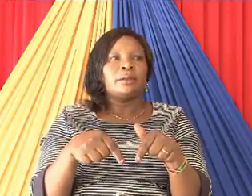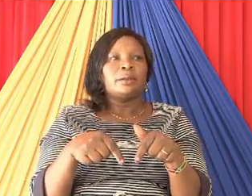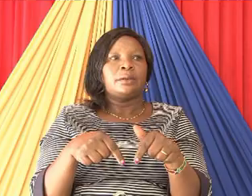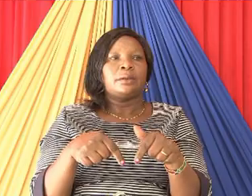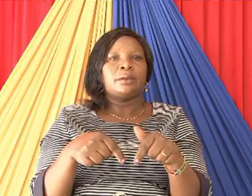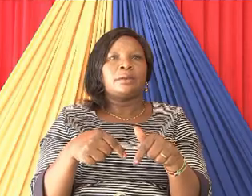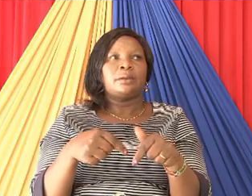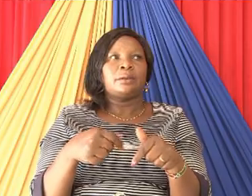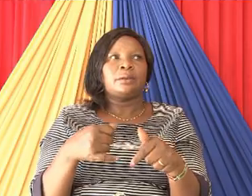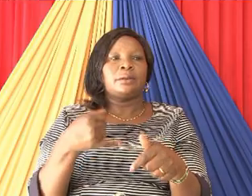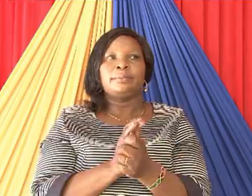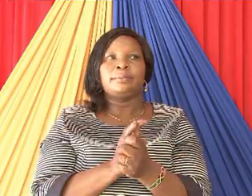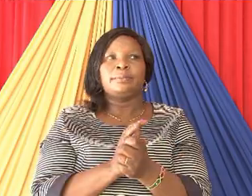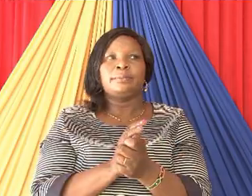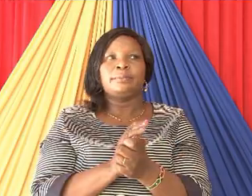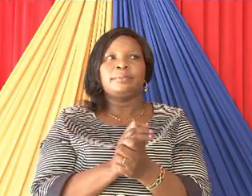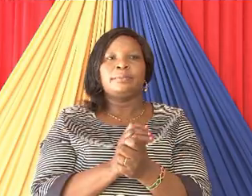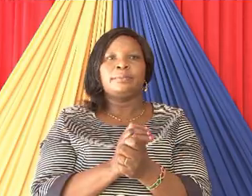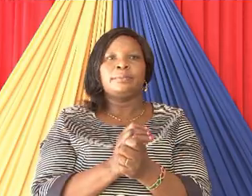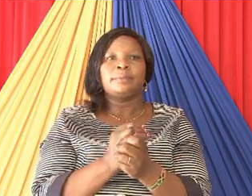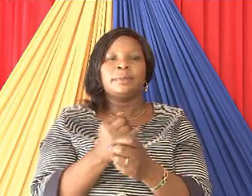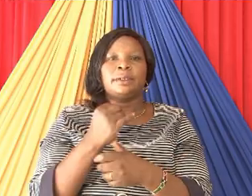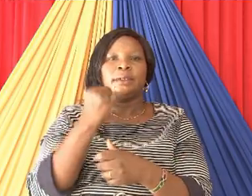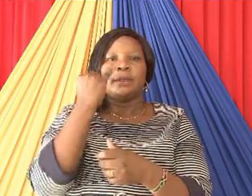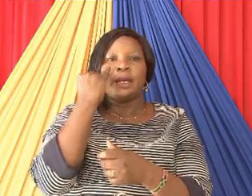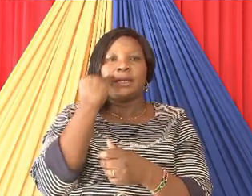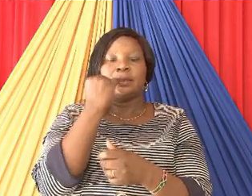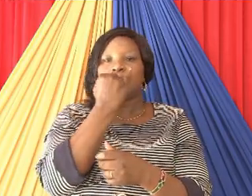kitabu cha Isaia, Isaia 5